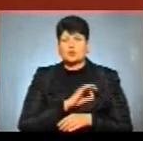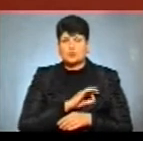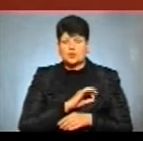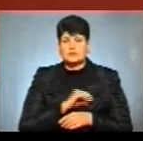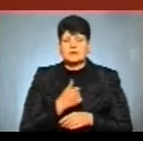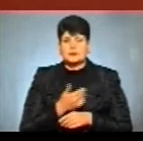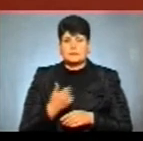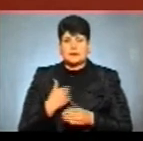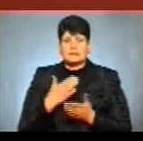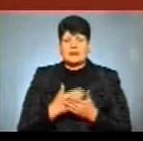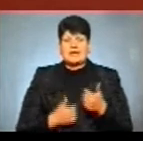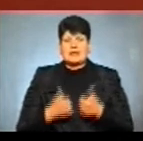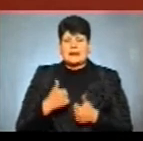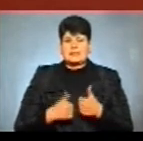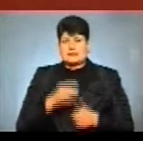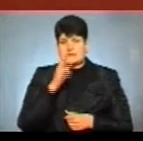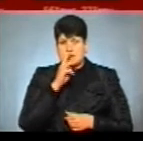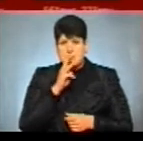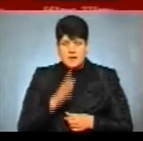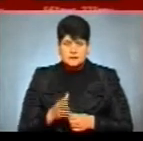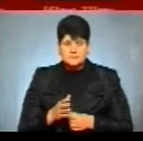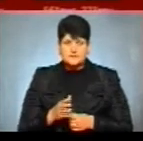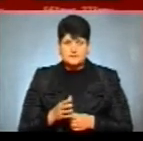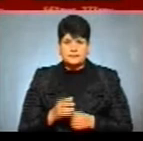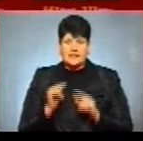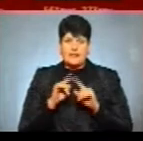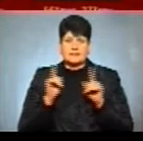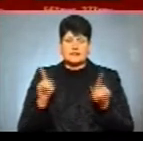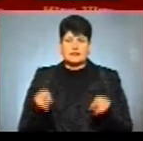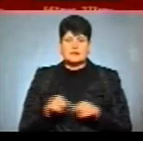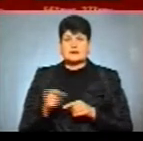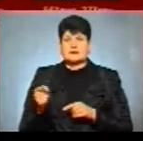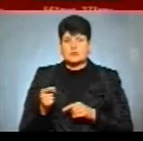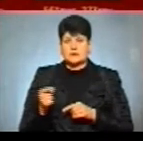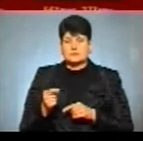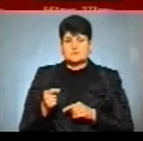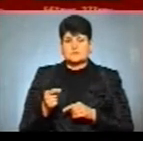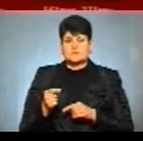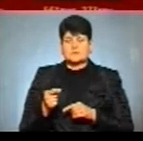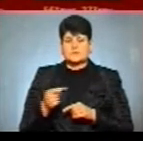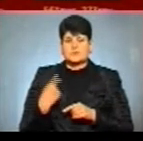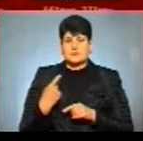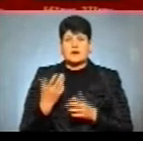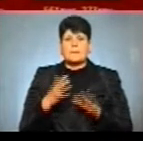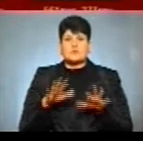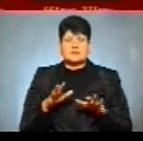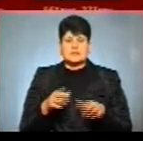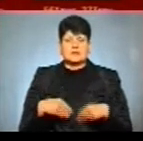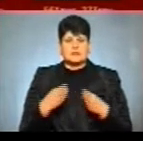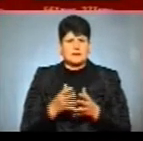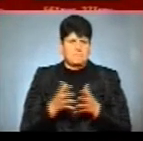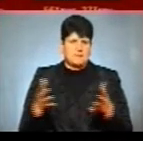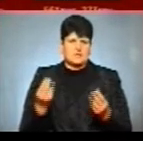Ми маємо рейтинг заробітних плат е-декларантів Тернопільщини. Давайте подивимося, яка посада приносить